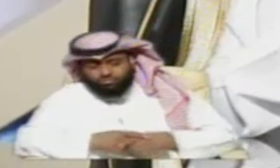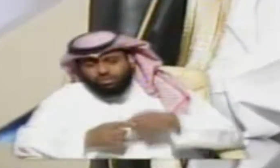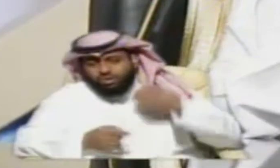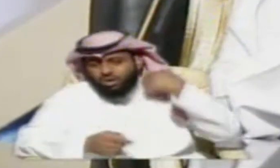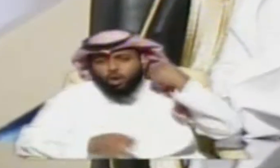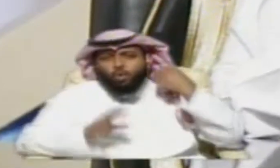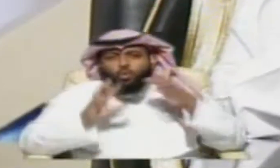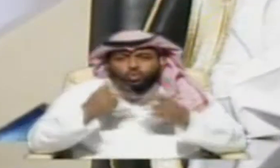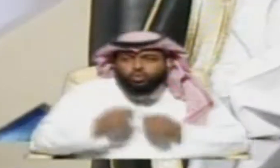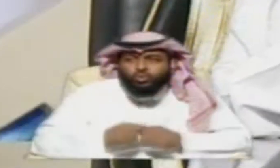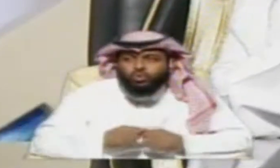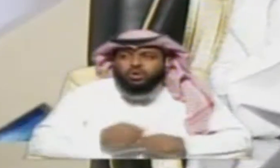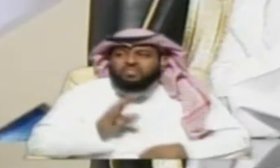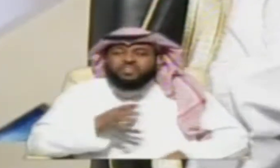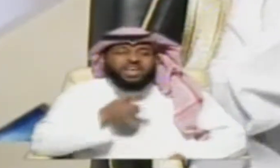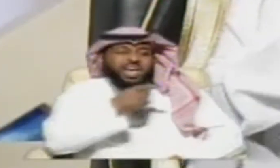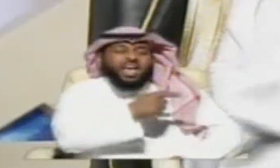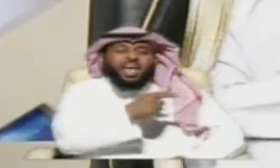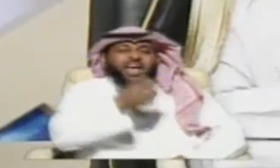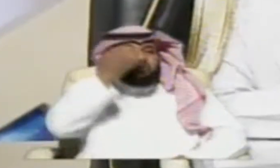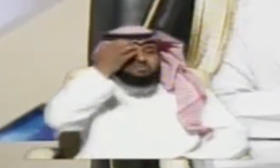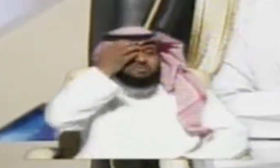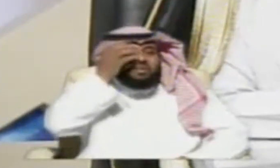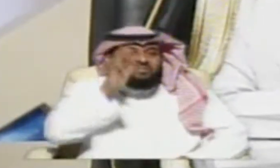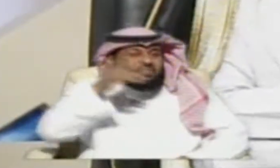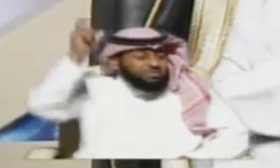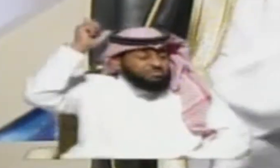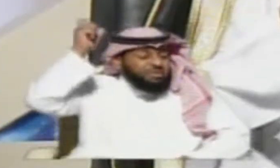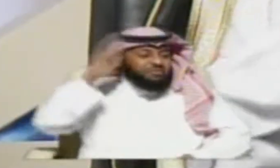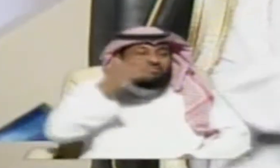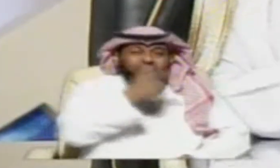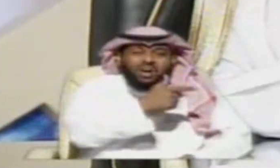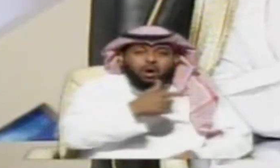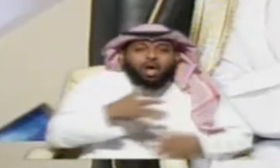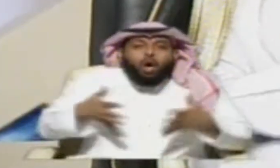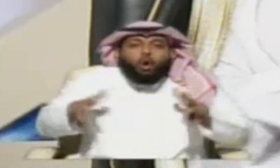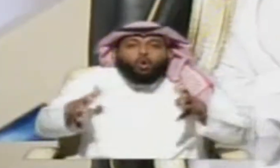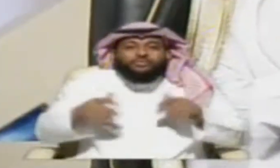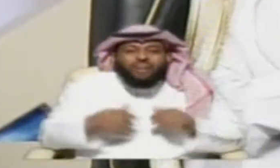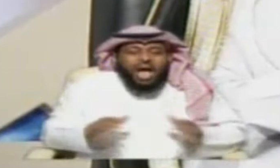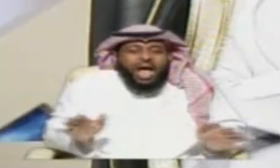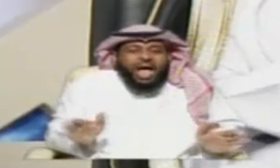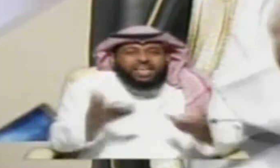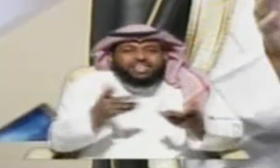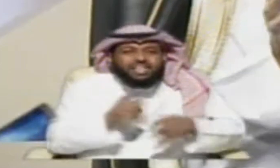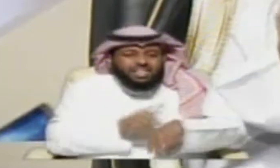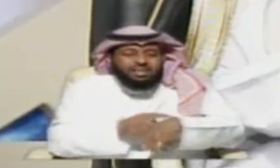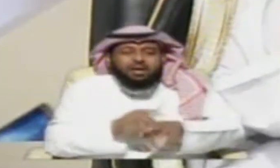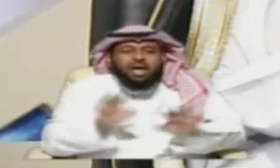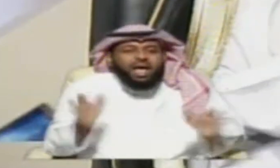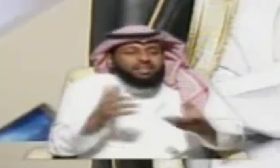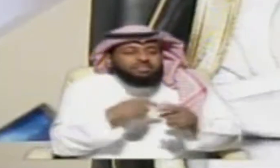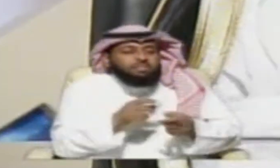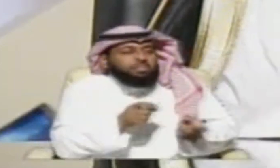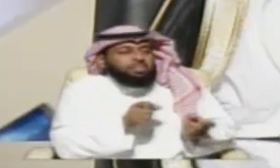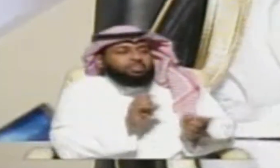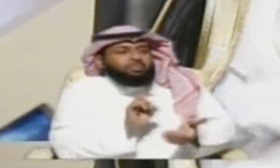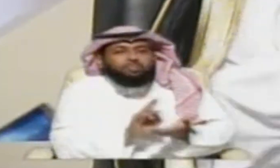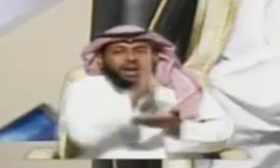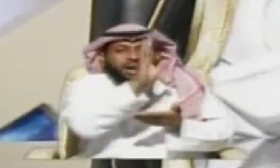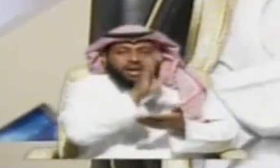على هشاشة ذلك الكيان، وأنه إن شاء الله تعالى في أي لحظة يوشك أن ينقضي